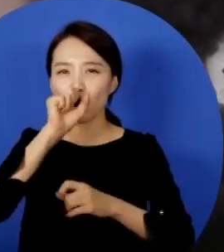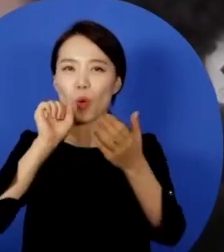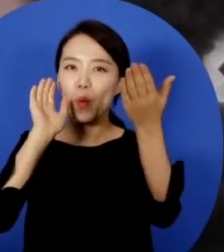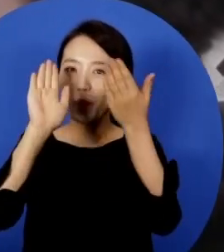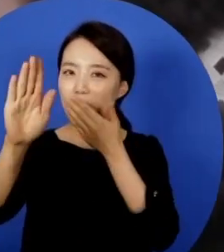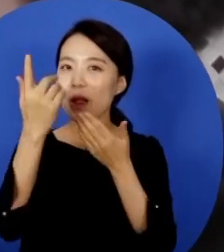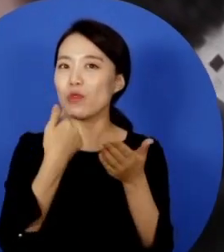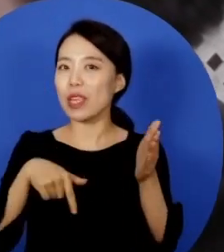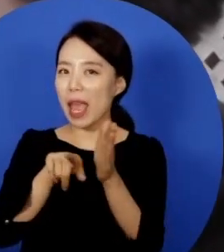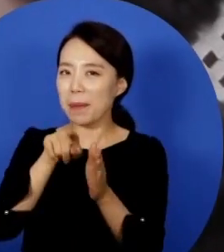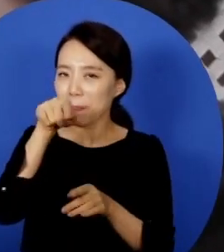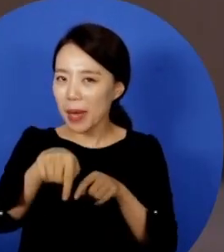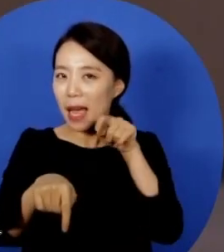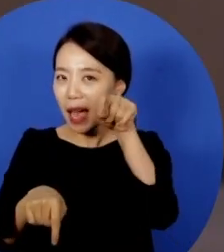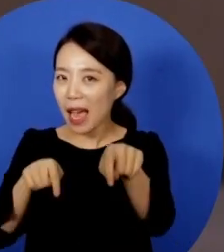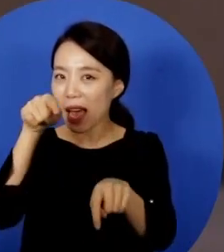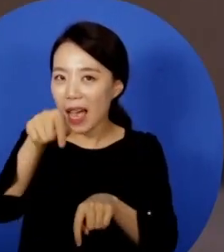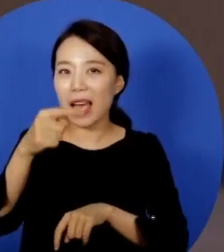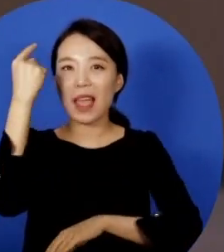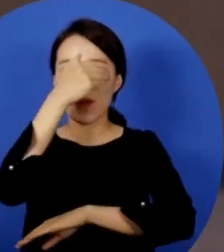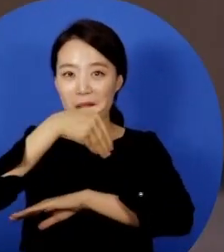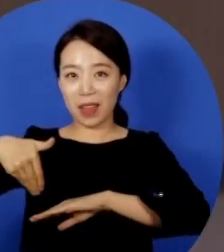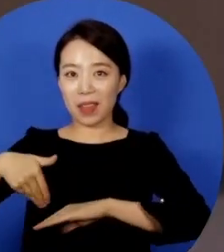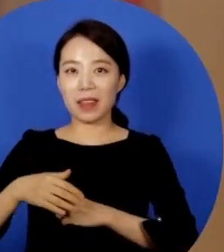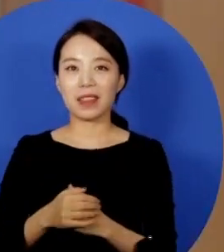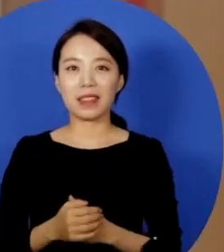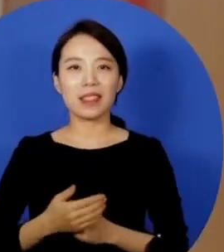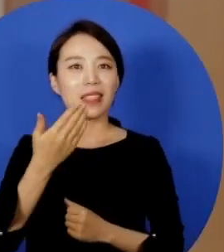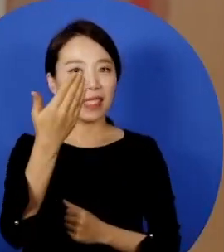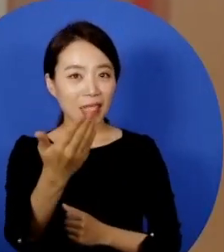밝은 미래를 향해 앞으로 나아갈 것입니다.